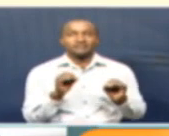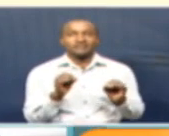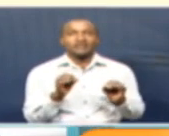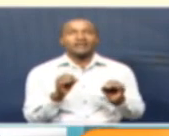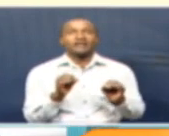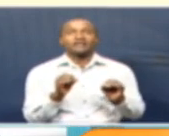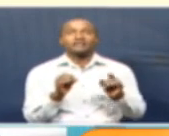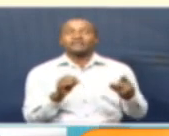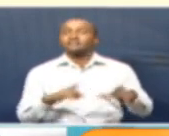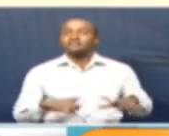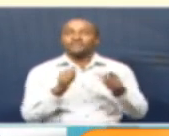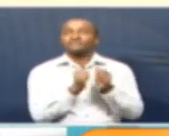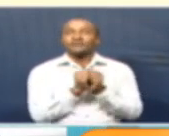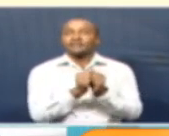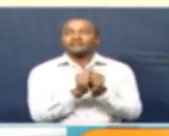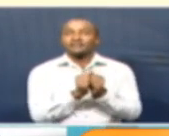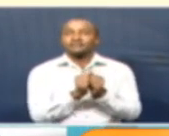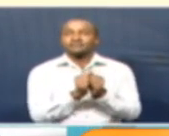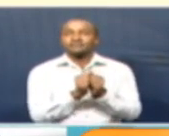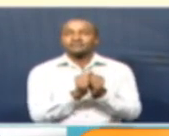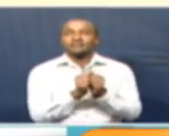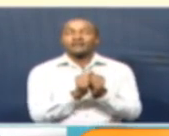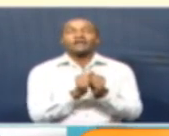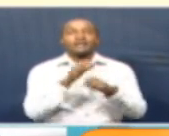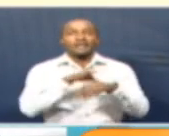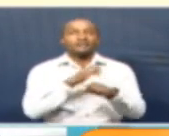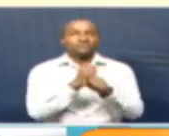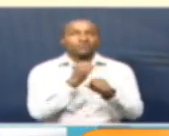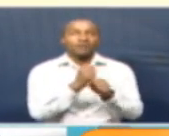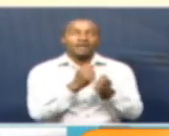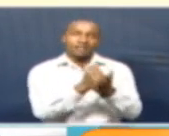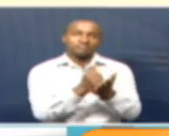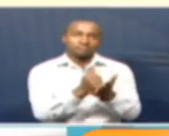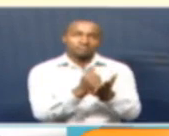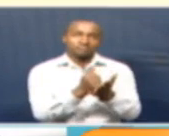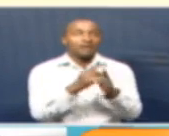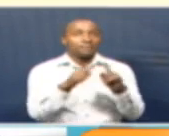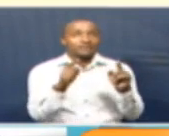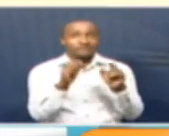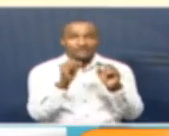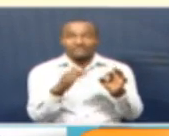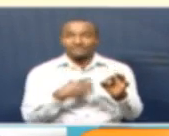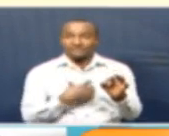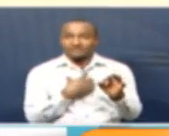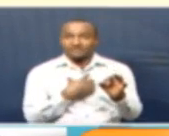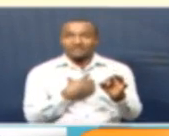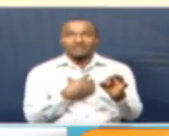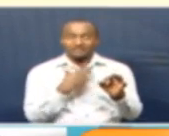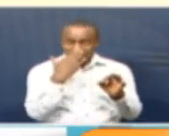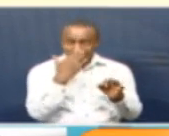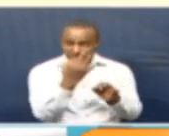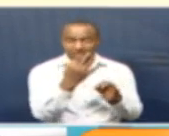anakuwa amekuja kuishi na kujitafutia riziki yake, kama atapata kibarua cha kumsaidia. Lakini kama angekuwa mgeni, angekuwa maza siku